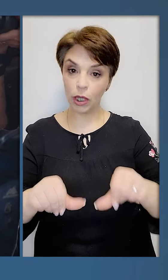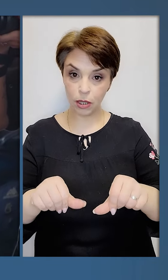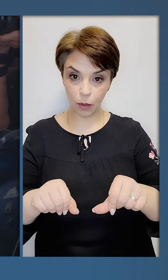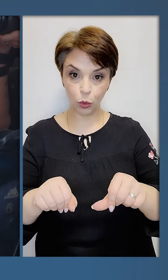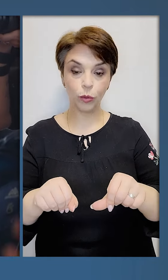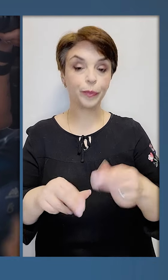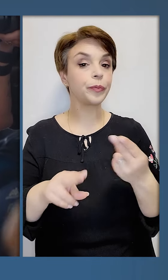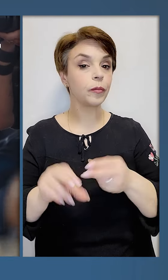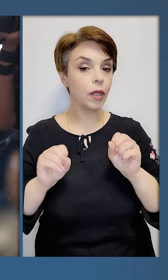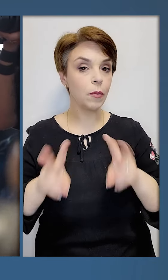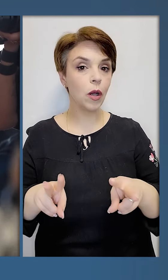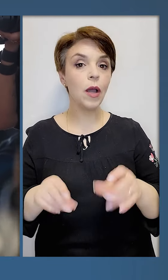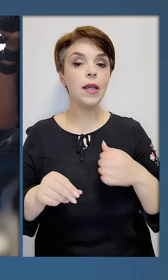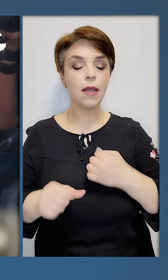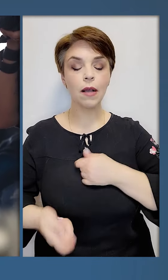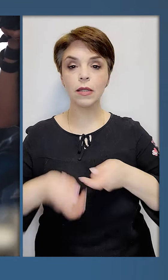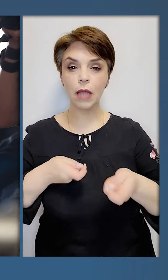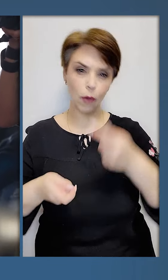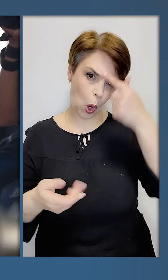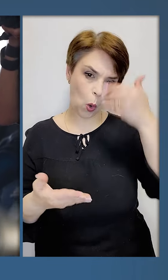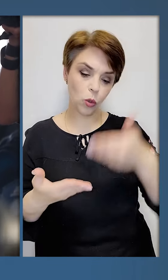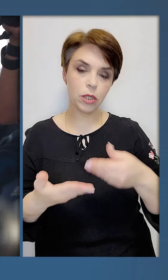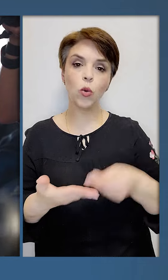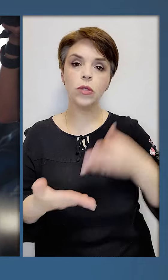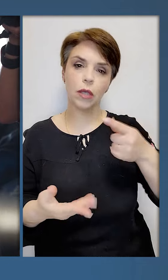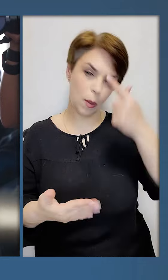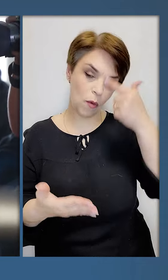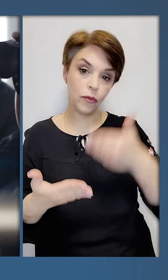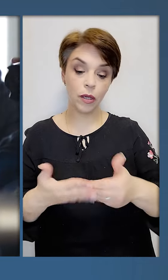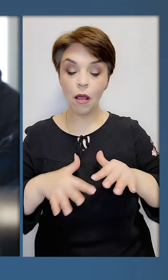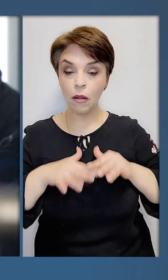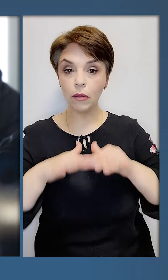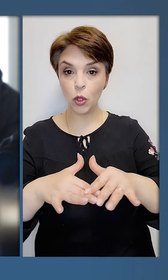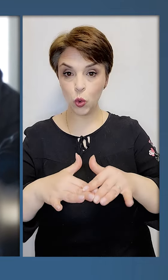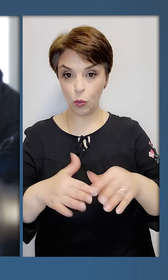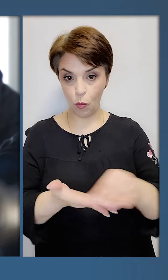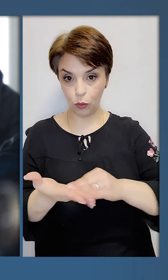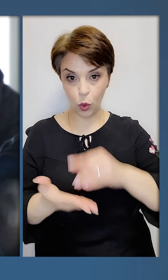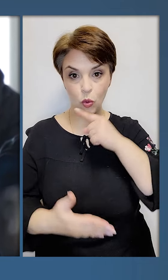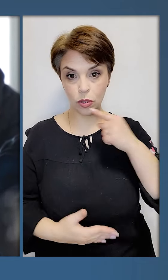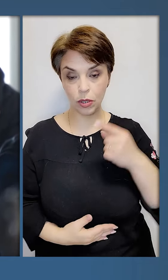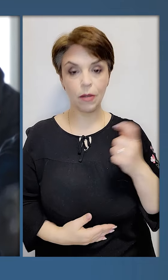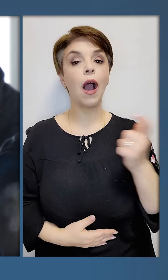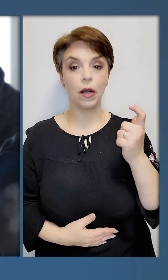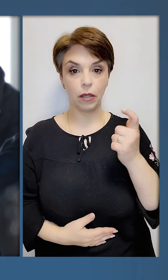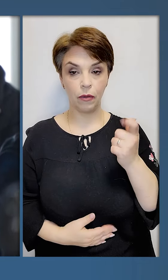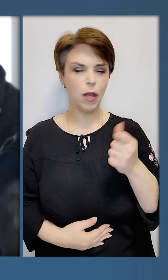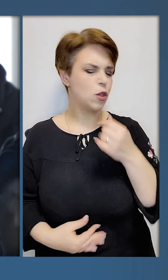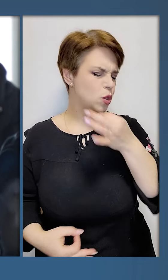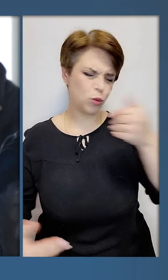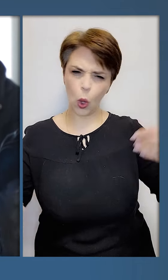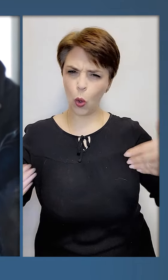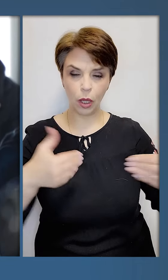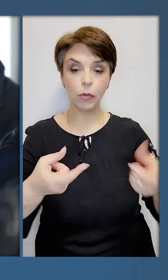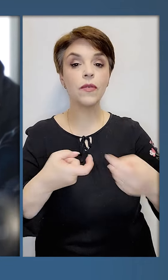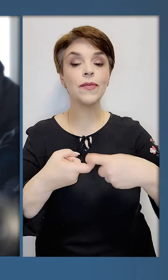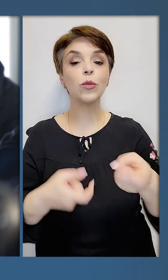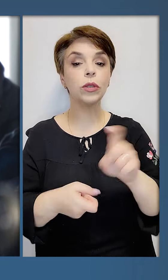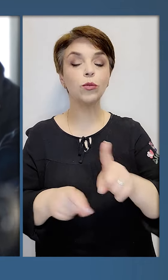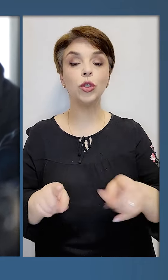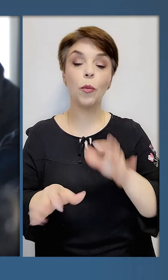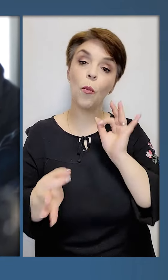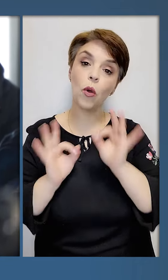наземну безпеку. Як ставка оцінює ймовірність повторного наступу росіян на Харків з будь-якого напрямку? І у зв'язку